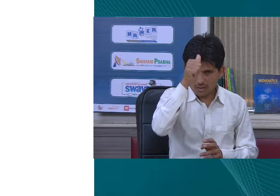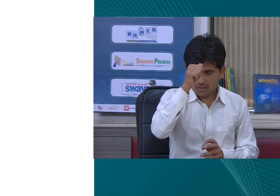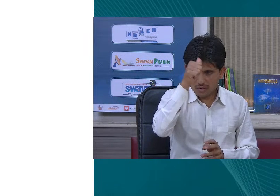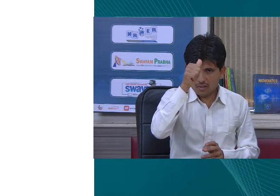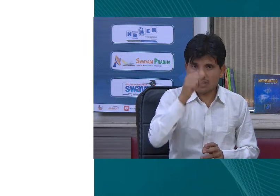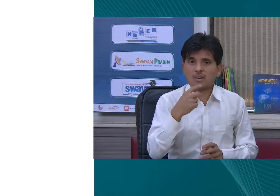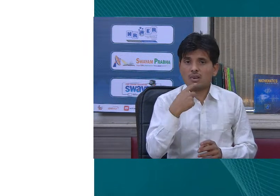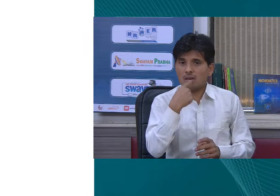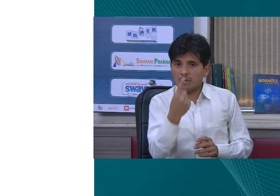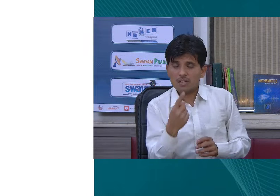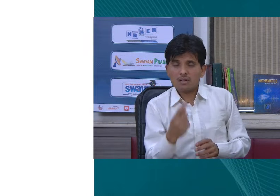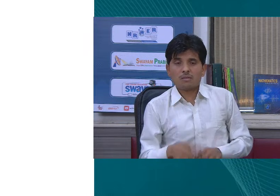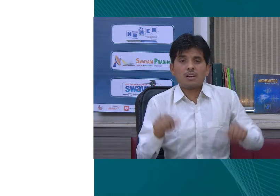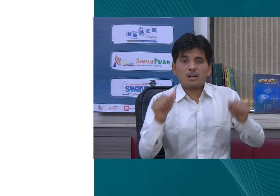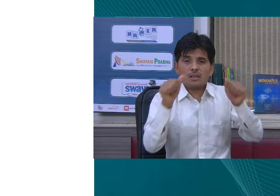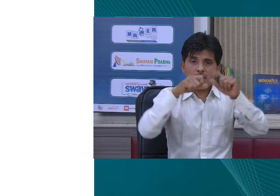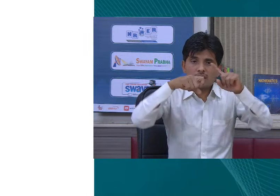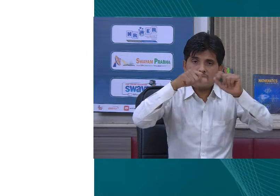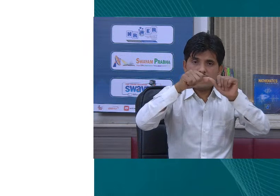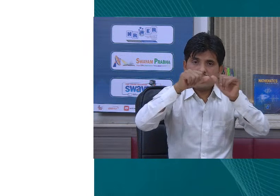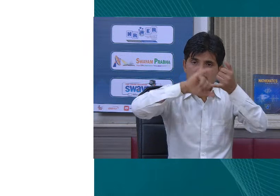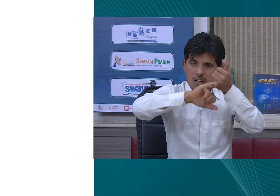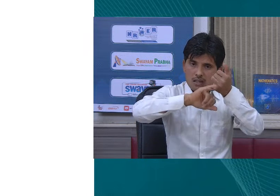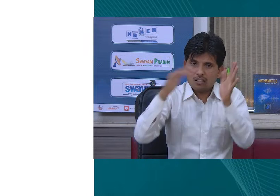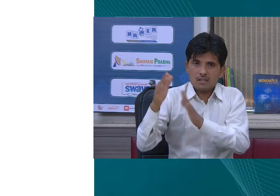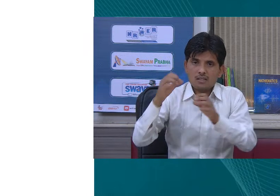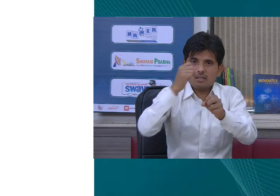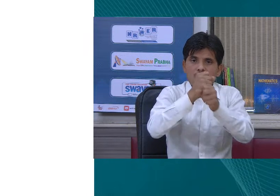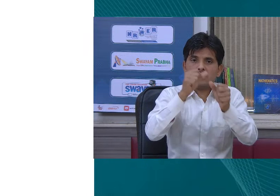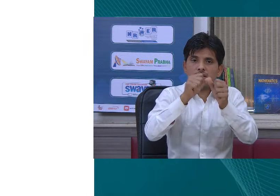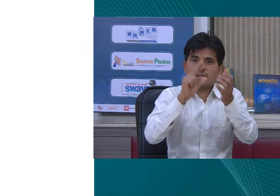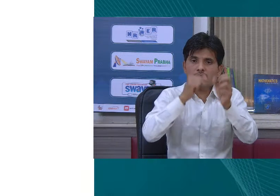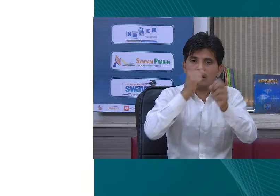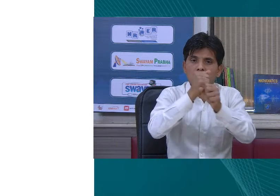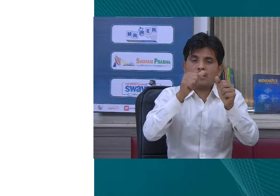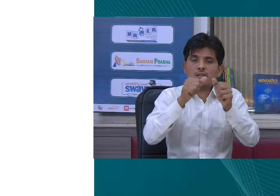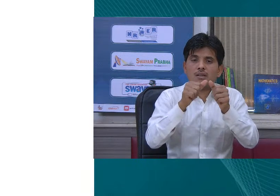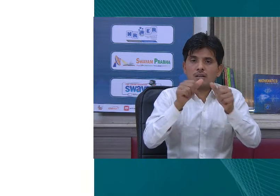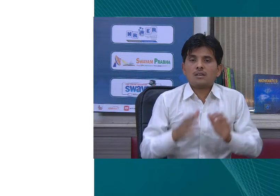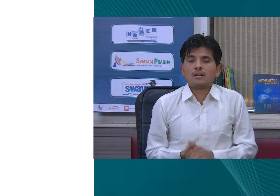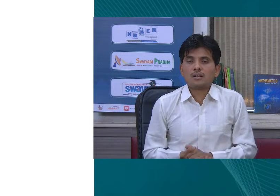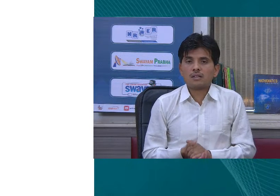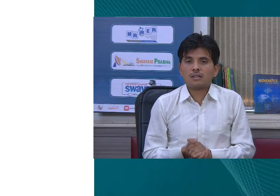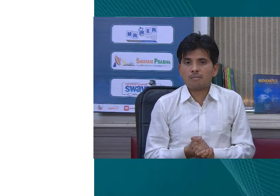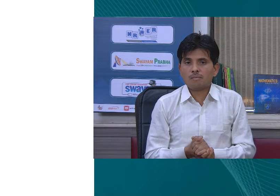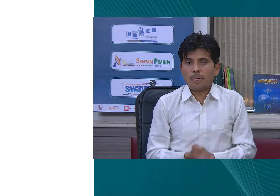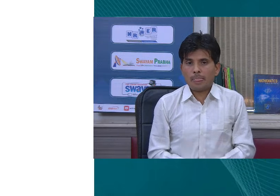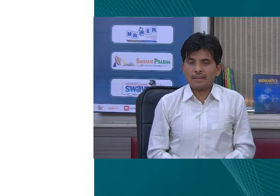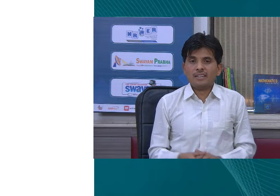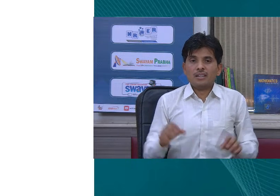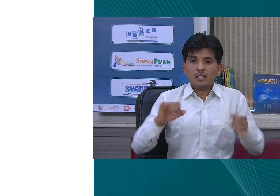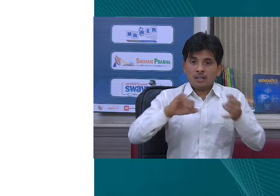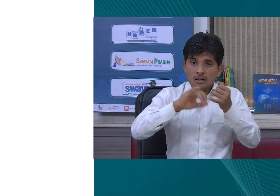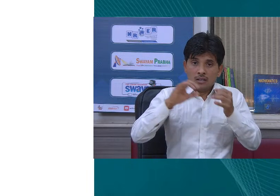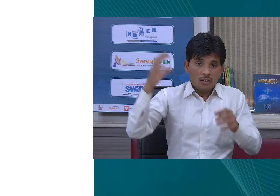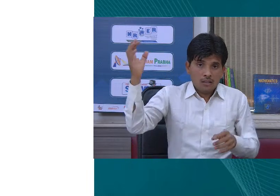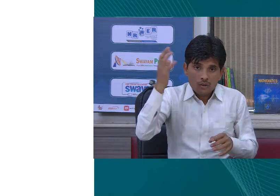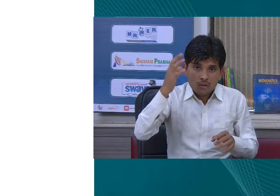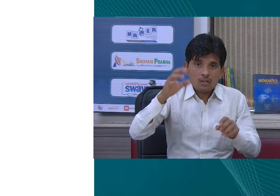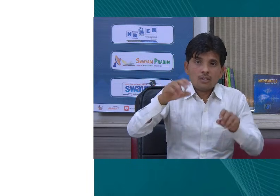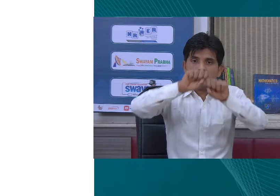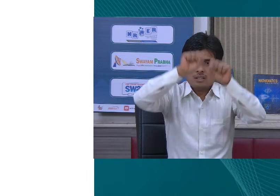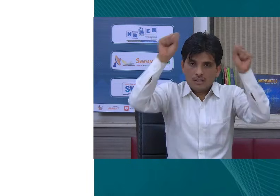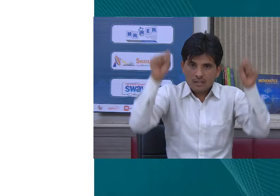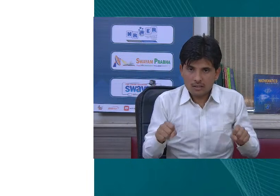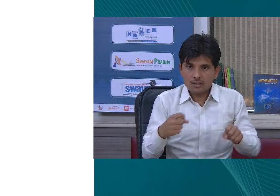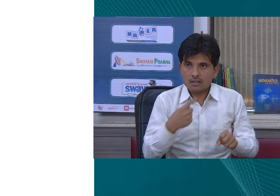गंगा। सो यू विल सी आवर सोलर सिस्टम एग्जिस्ट इन द गैलेक्सी नेम्ड